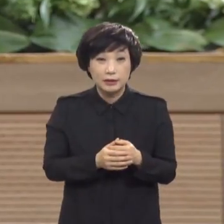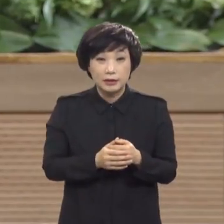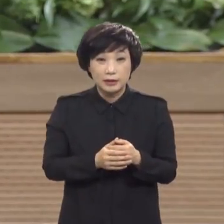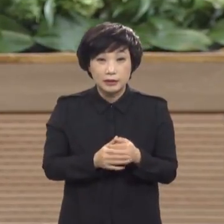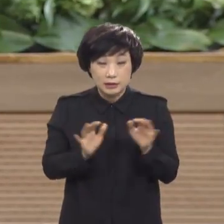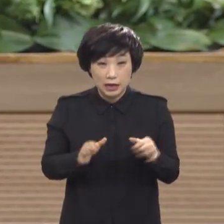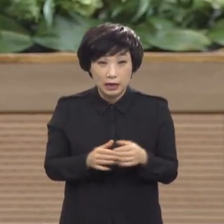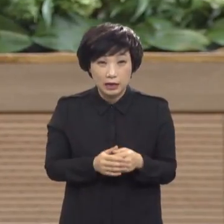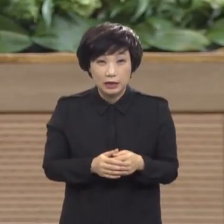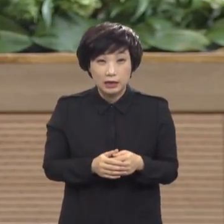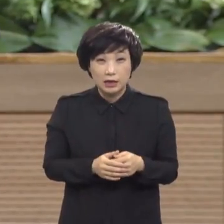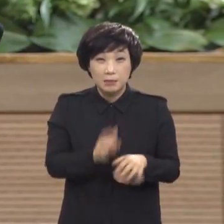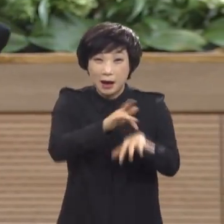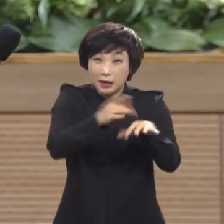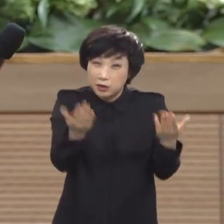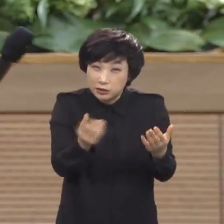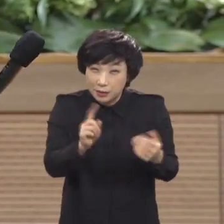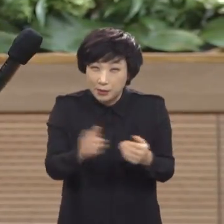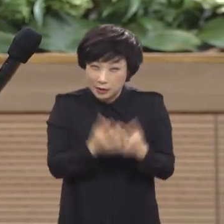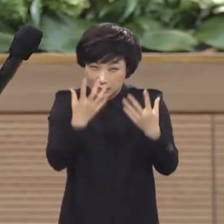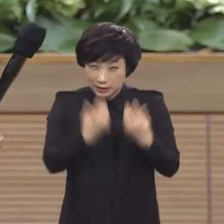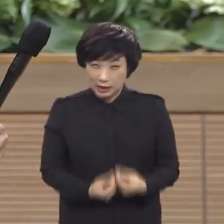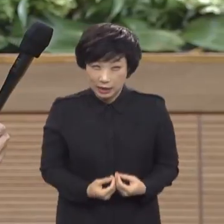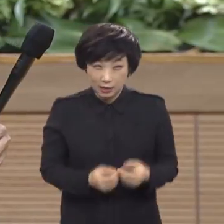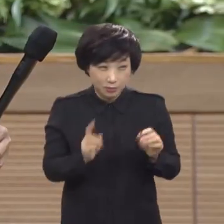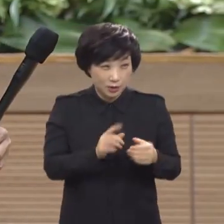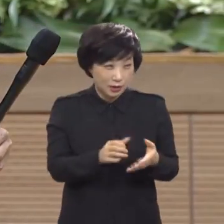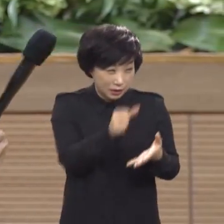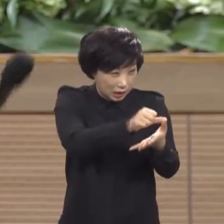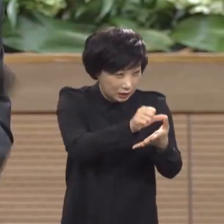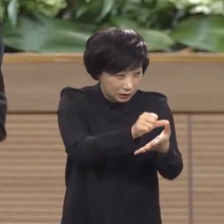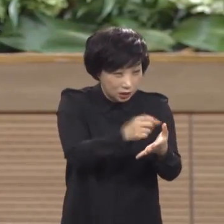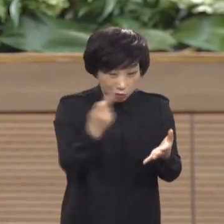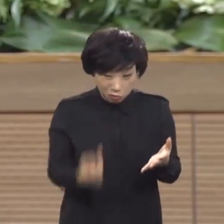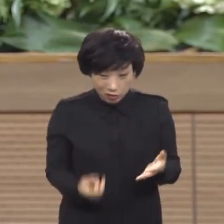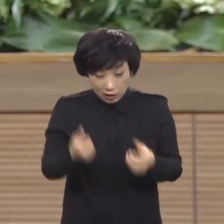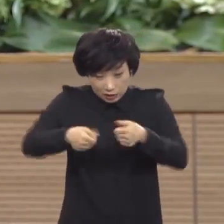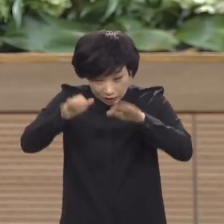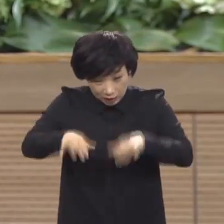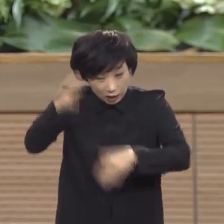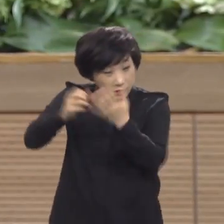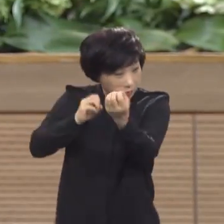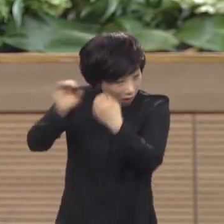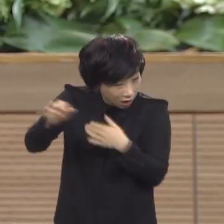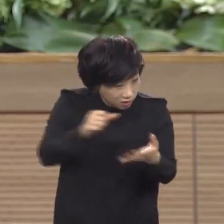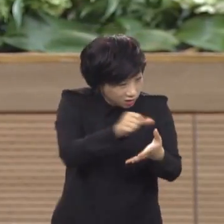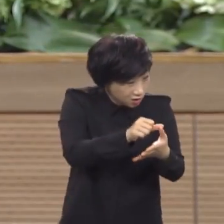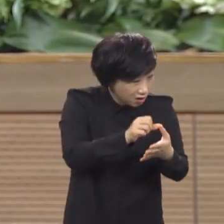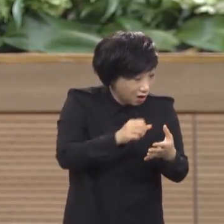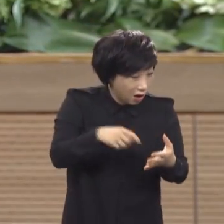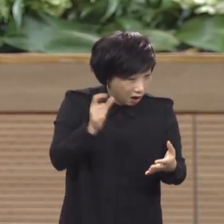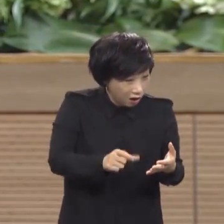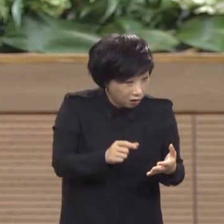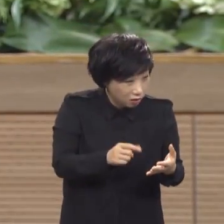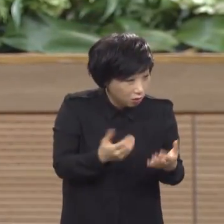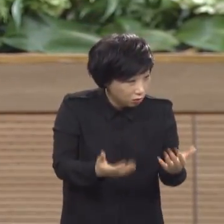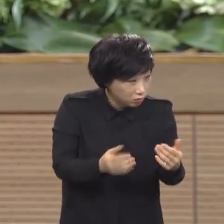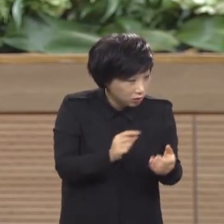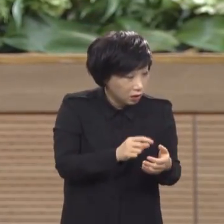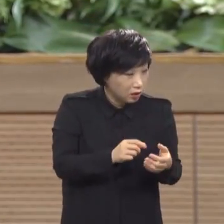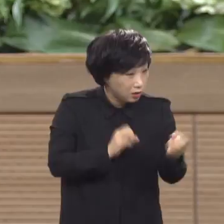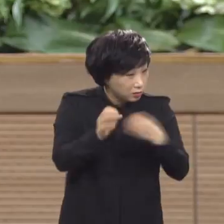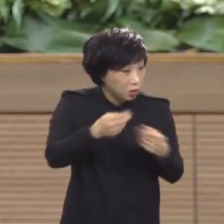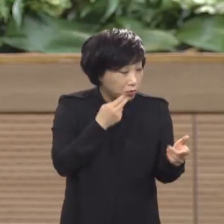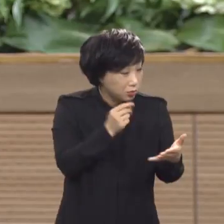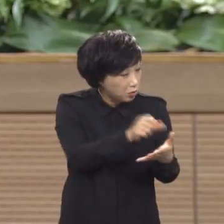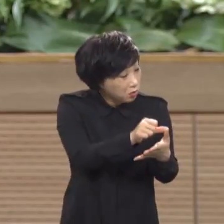아우는 제사를 하나님이 받았는데 내 것 안 받았어. 네가 장자인데 네 걸 받아야 맞는데 내